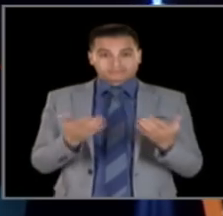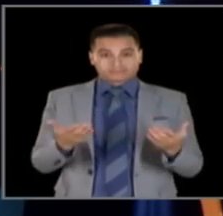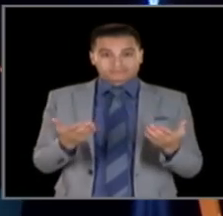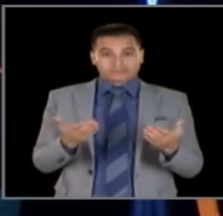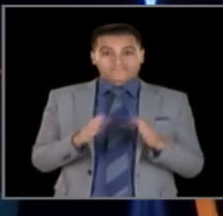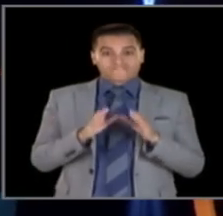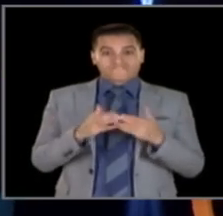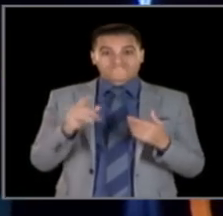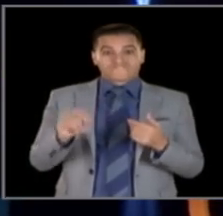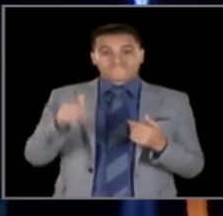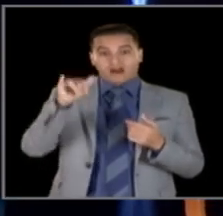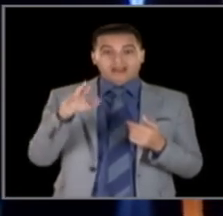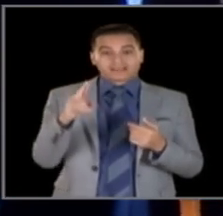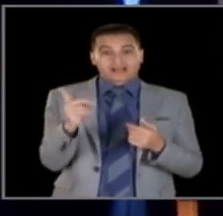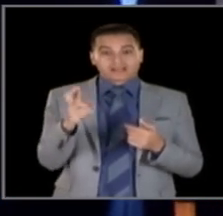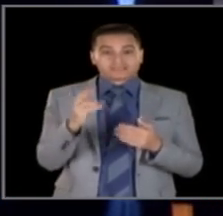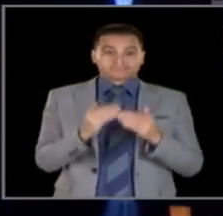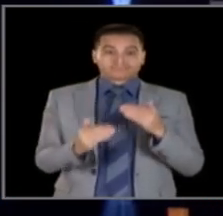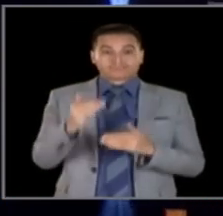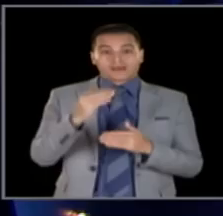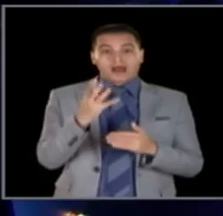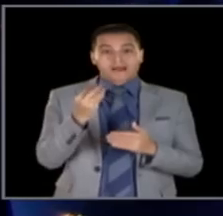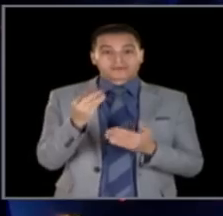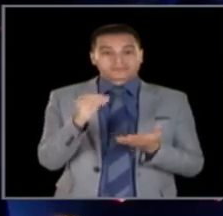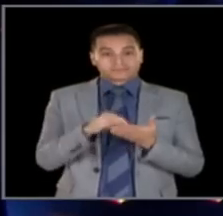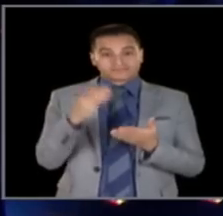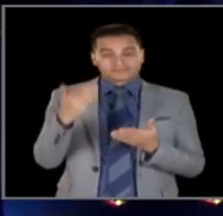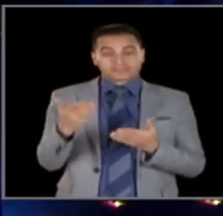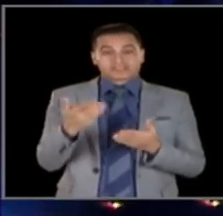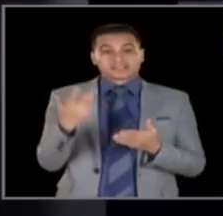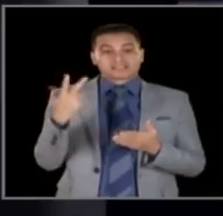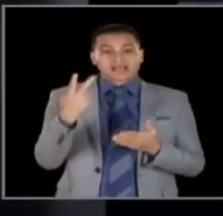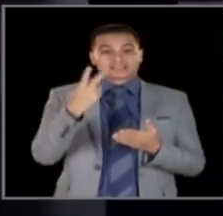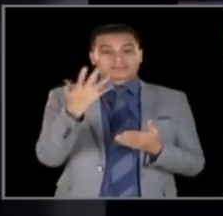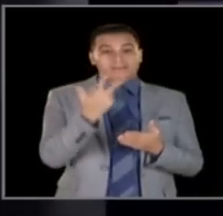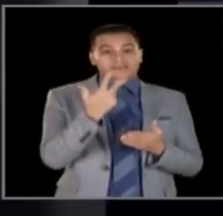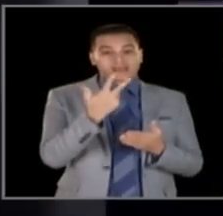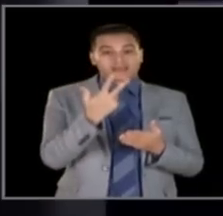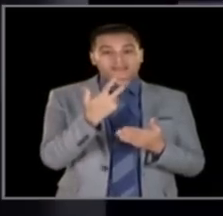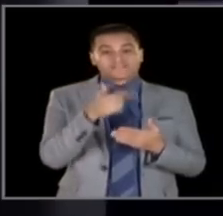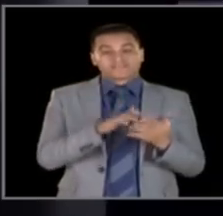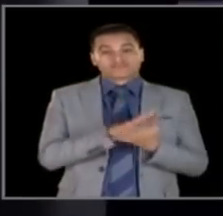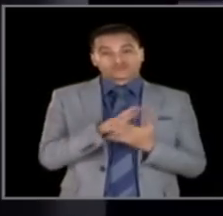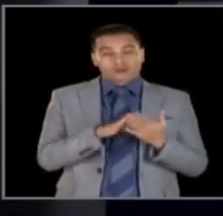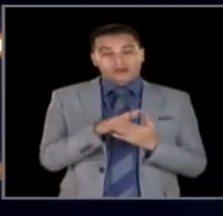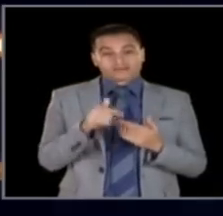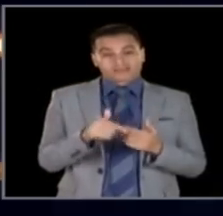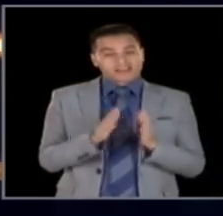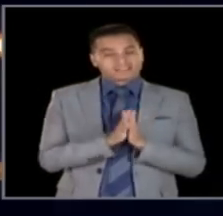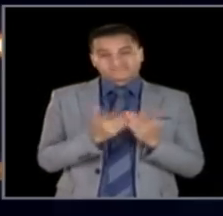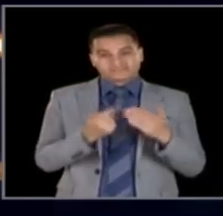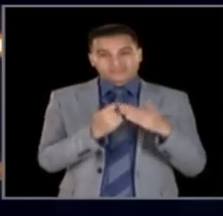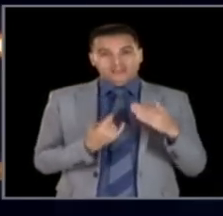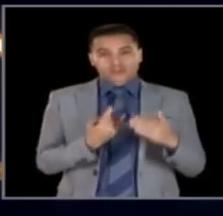بالنتيجة. فايترز متقدمين معاهم 40 نقطة، 3 سبعات فيه مشكلة وللأسف